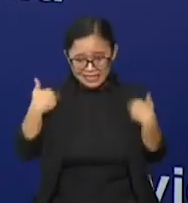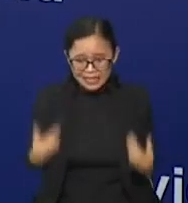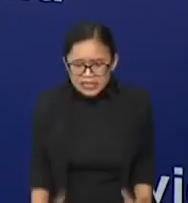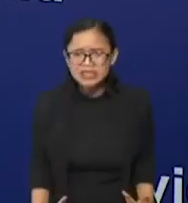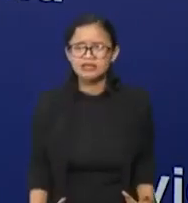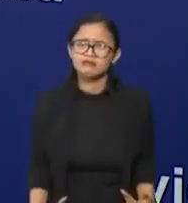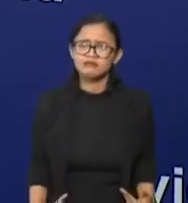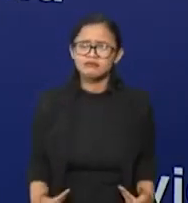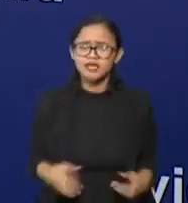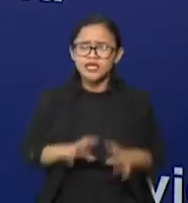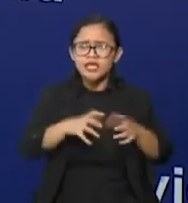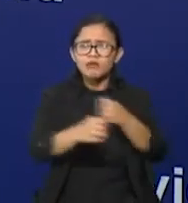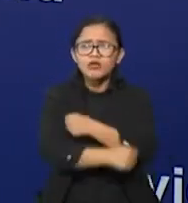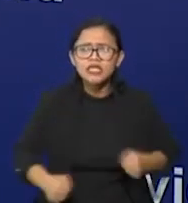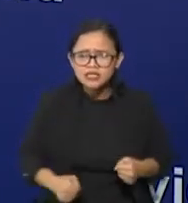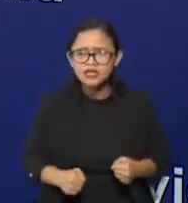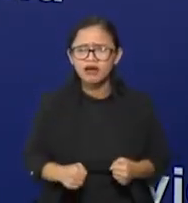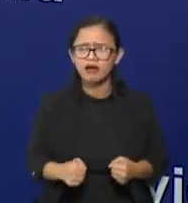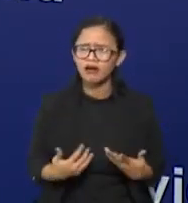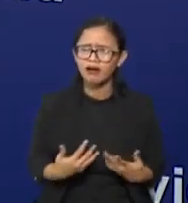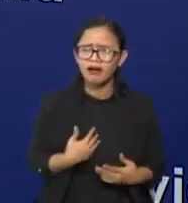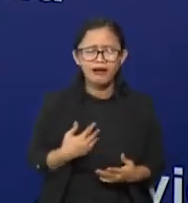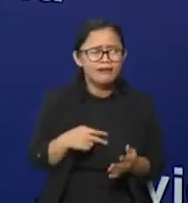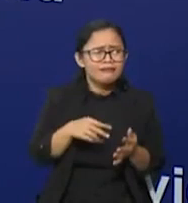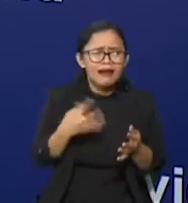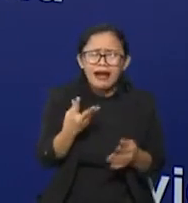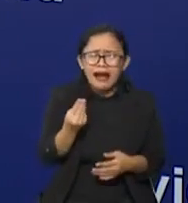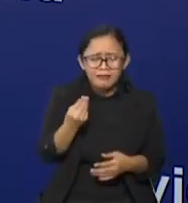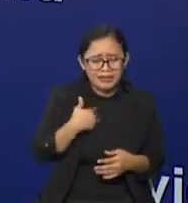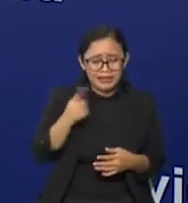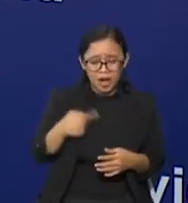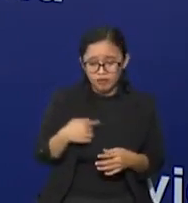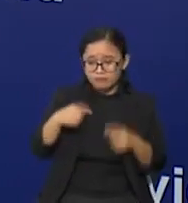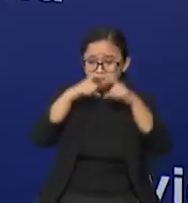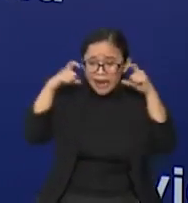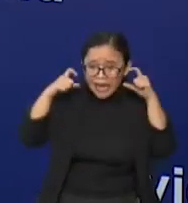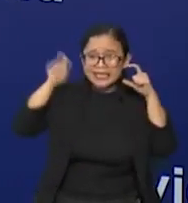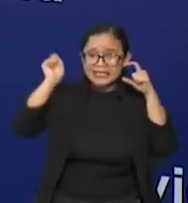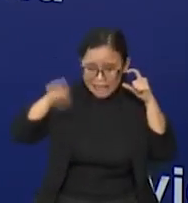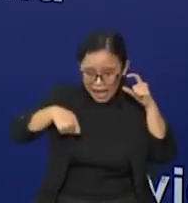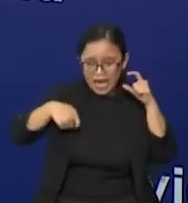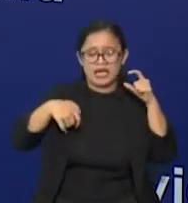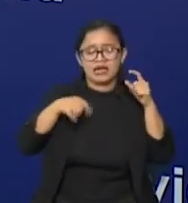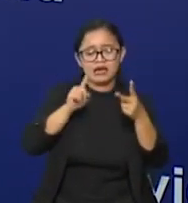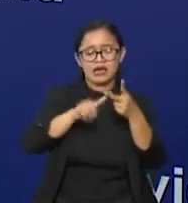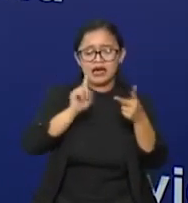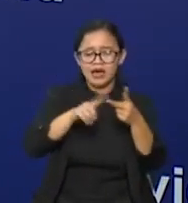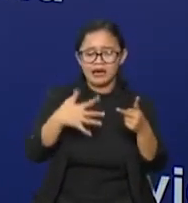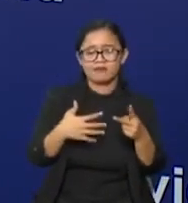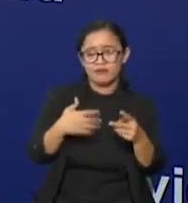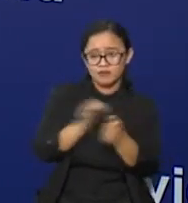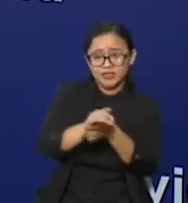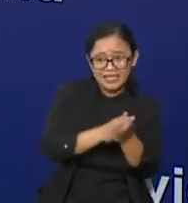semuanya sudah melakukan seperti itu terus kita beraktivitas Kapan terbentuk hati minute tadi akan lama sekali